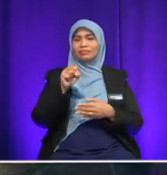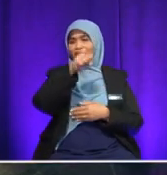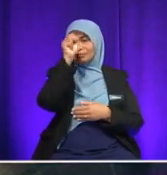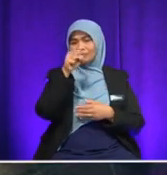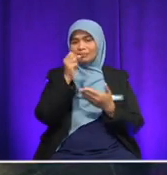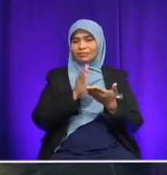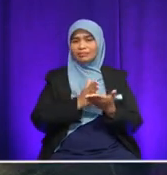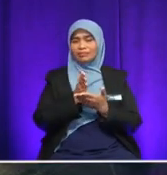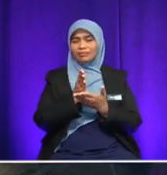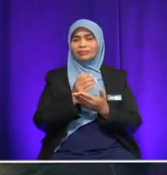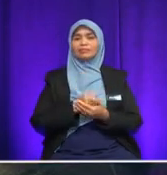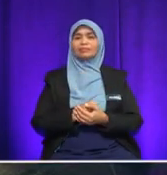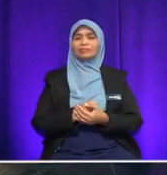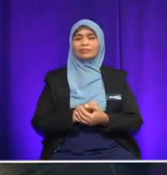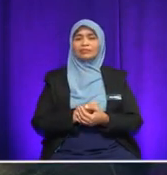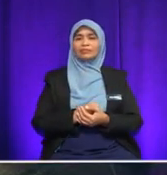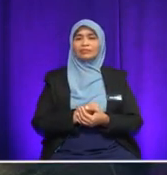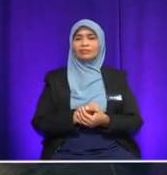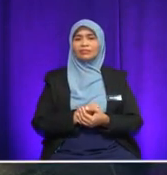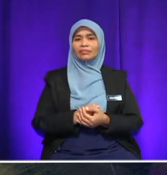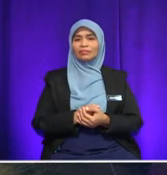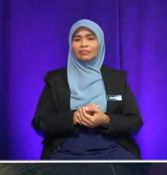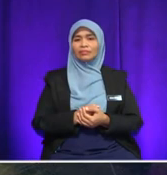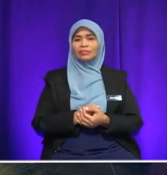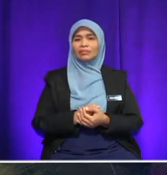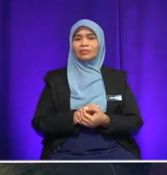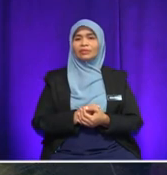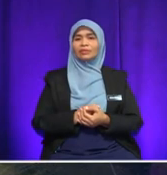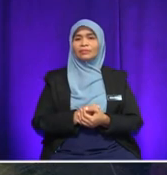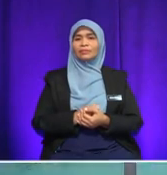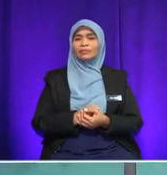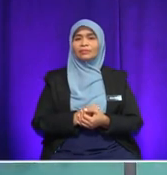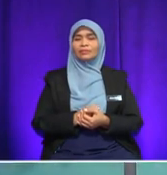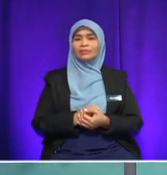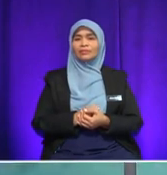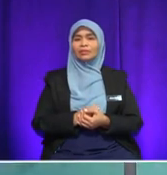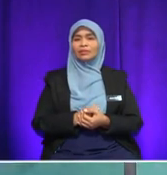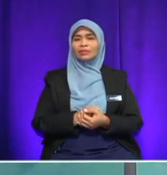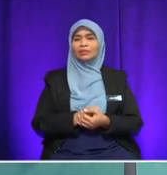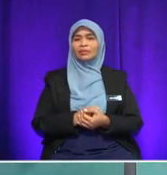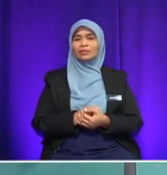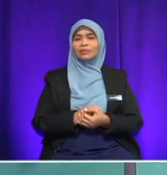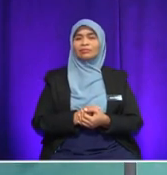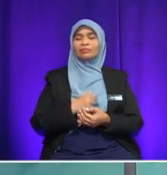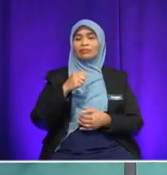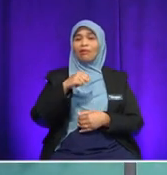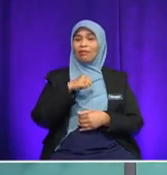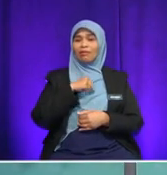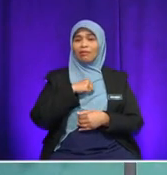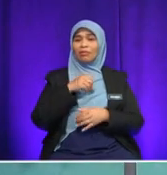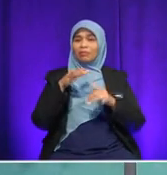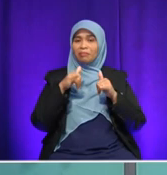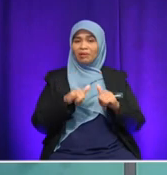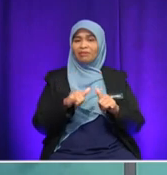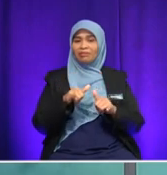cikgu? Okey, kita tengok. Satu lagi cikgu tertinggal. Apa dia tu cikgu? Ni, aku masih kecil waktu itu.